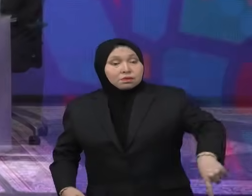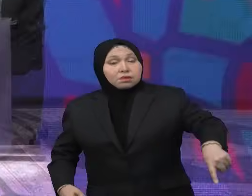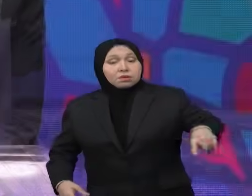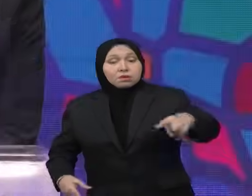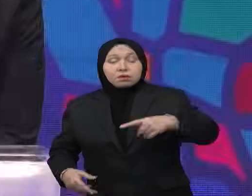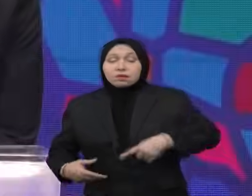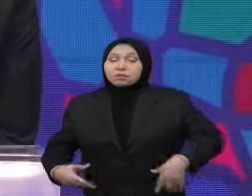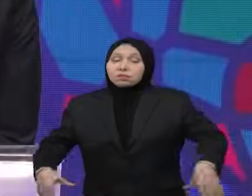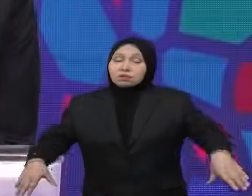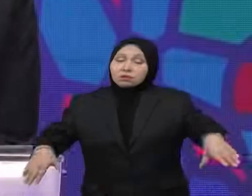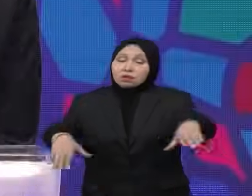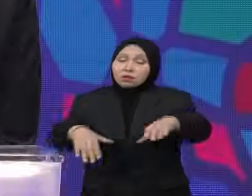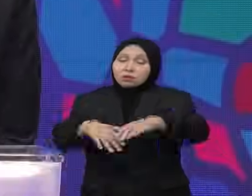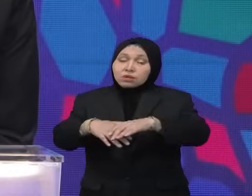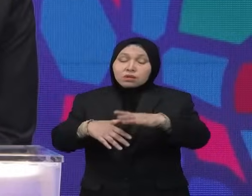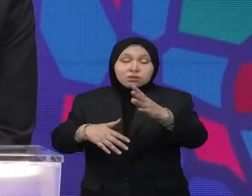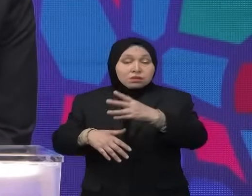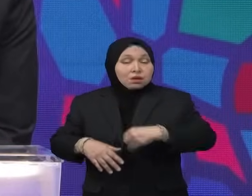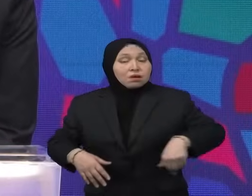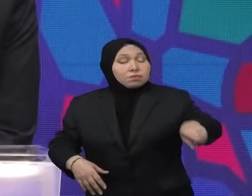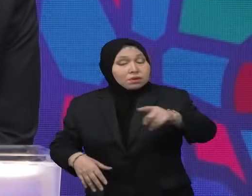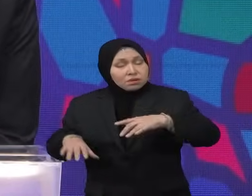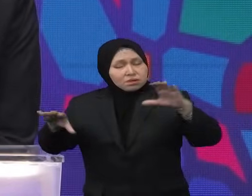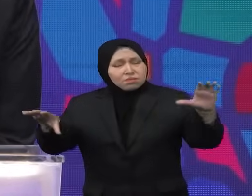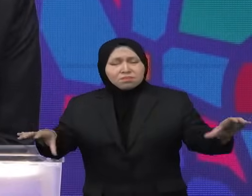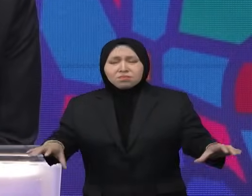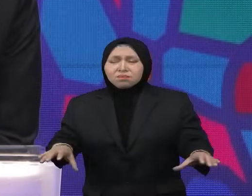أُحْصِنَّ فَإِنْ أَتَيْنَ